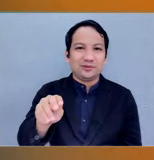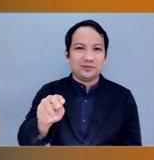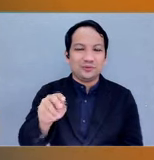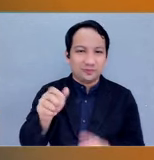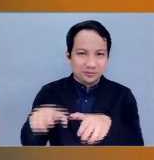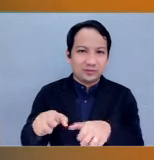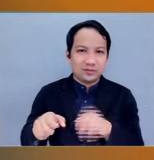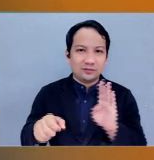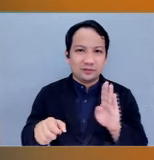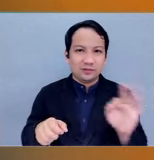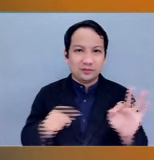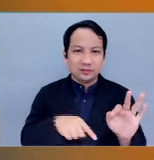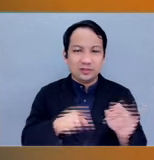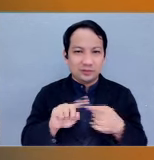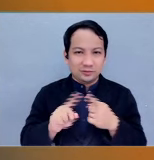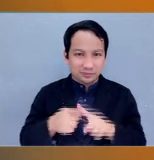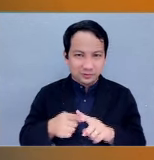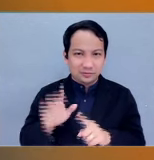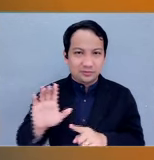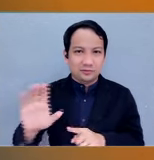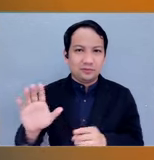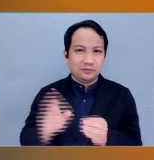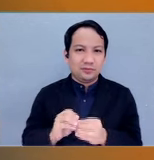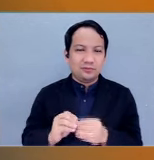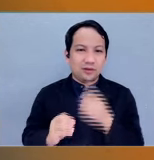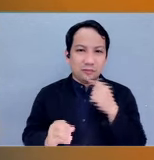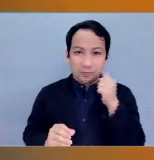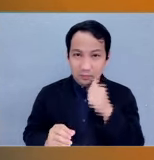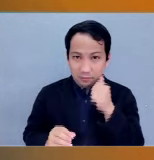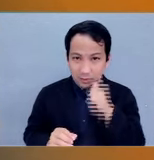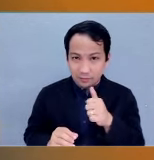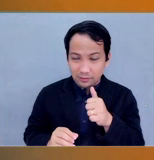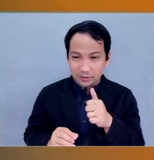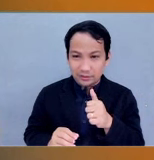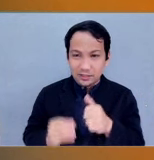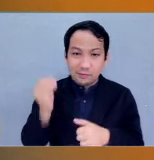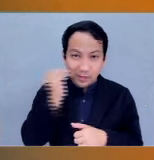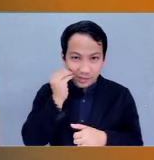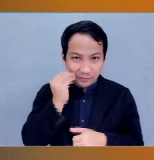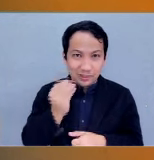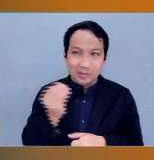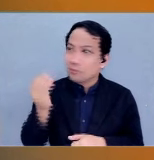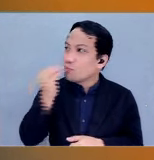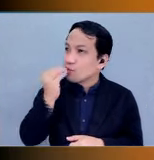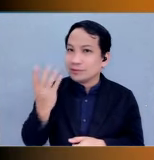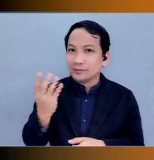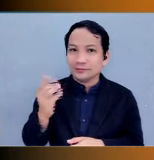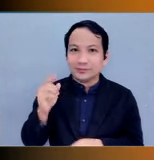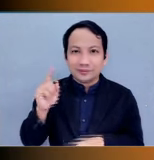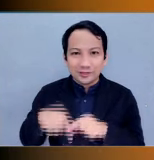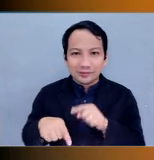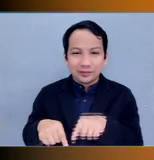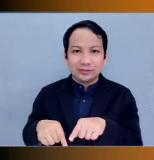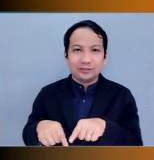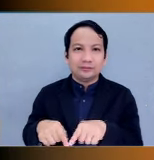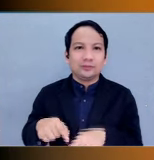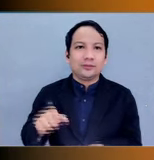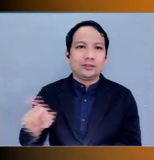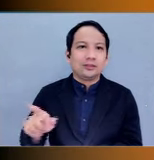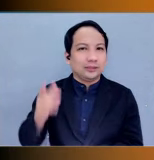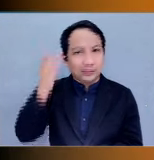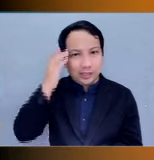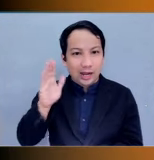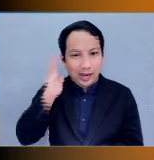boyfriend at barkada ng isa sa mga babaeng na kanyang hinalikan sa labi. Napag-alamang may sakit sa pag-iisip